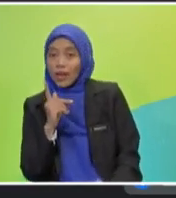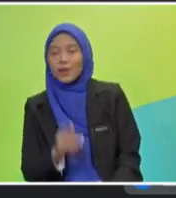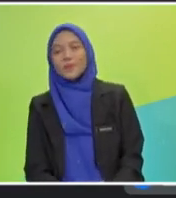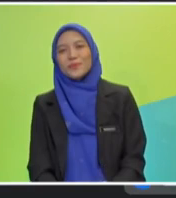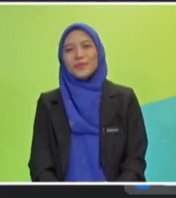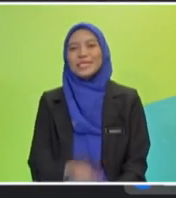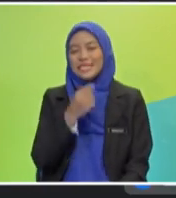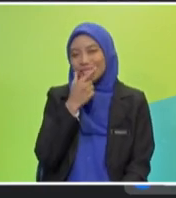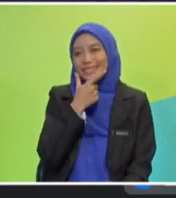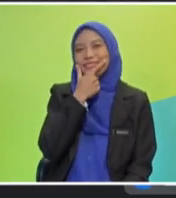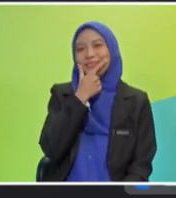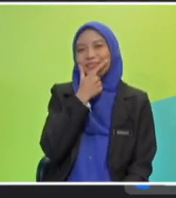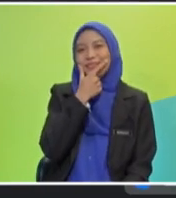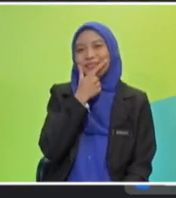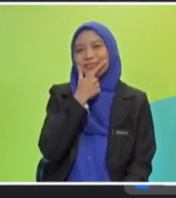Okey.